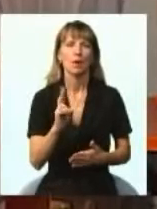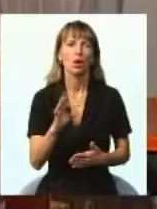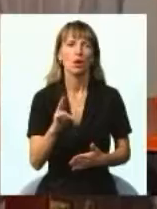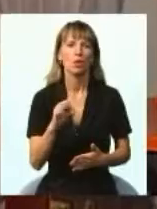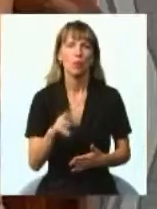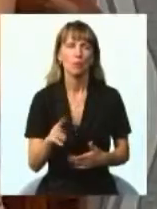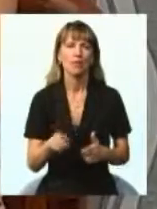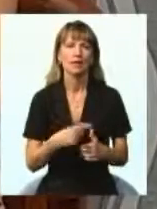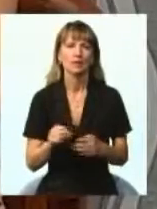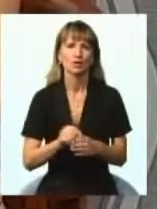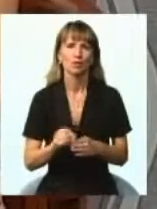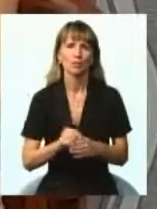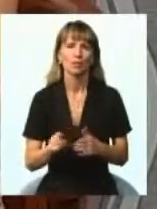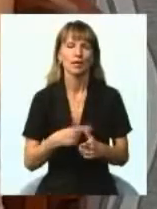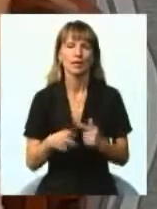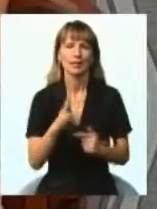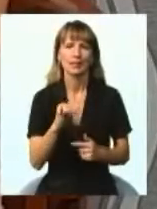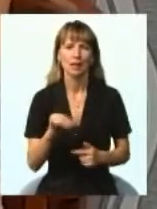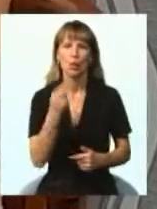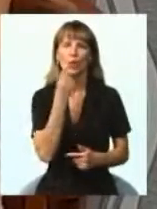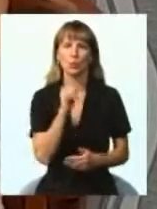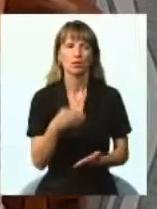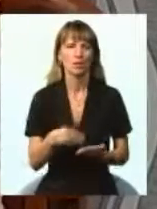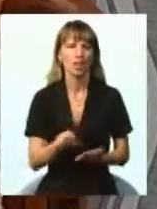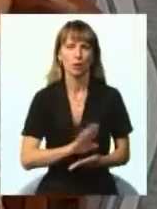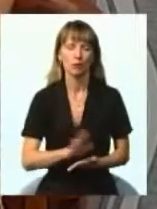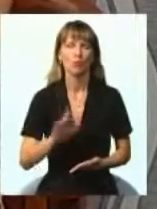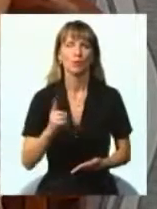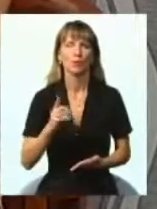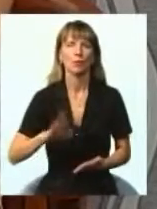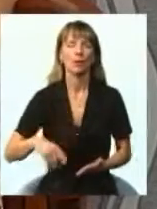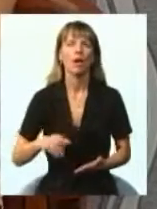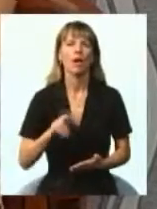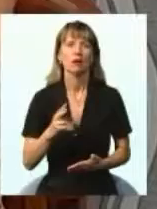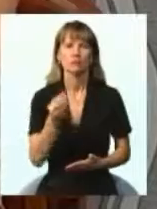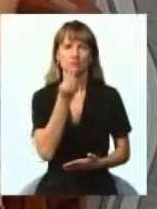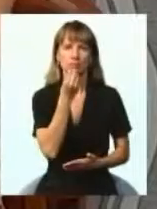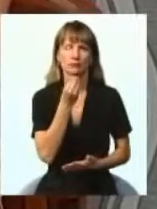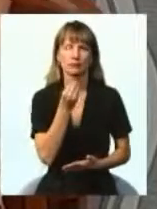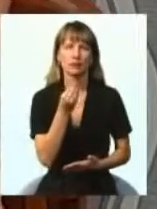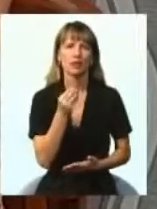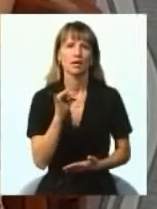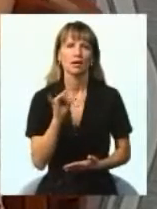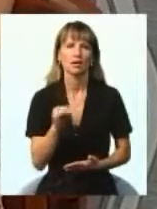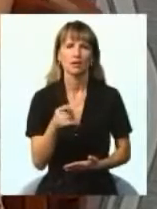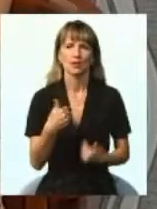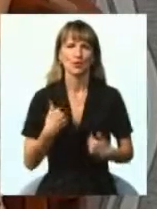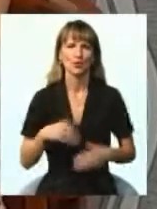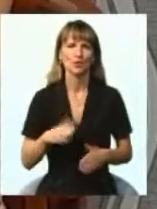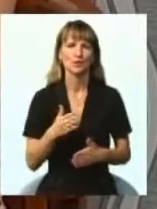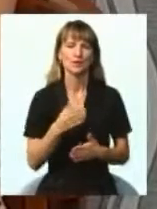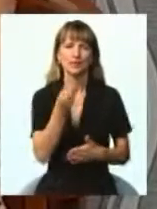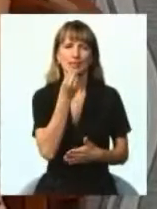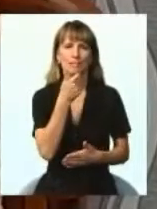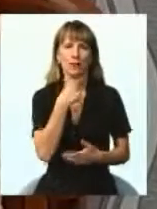з чесником, або не купувати, то краще не купувати, так? Бо потім як посмакуєш, і відверне тебе не тільки від цього морозива,